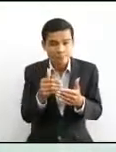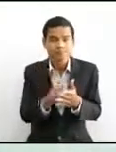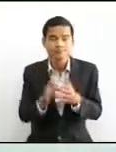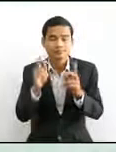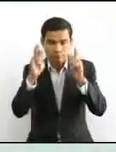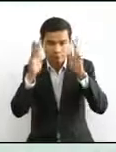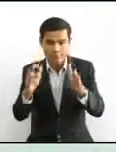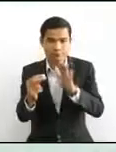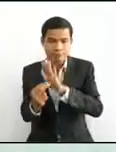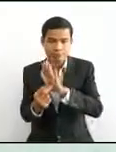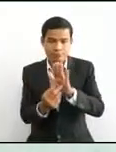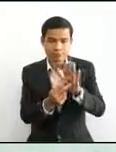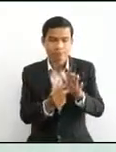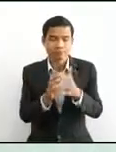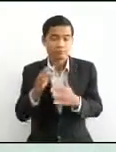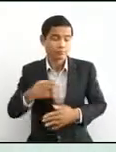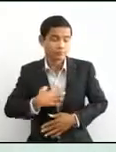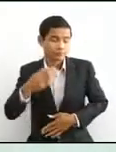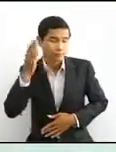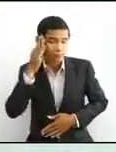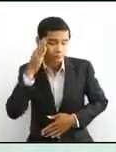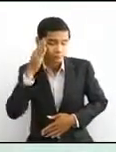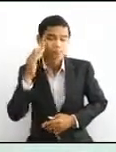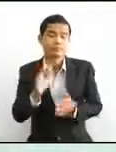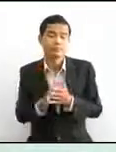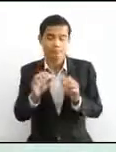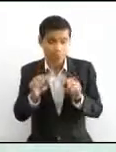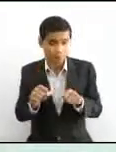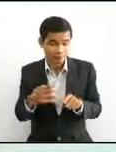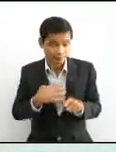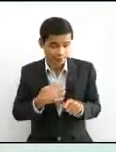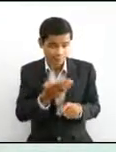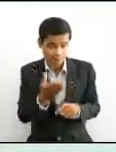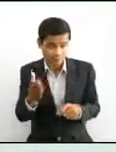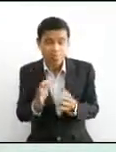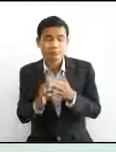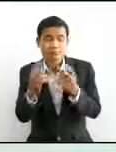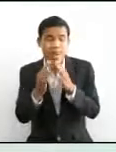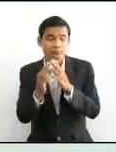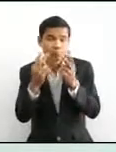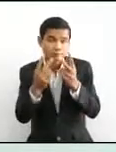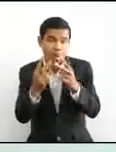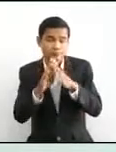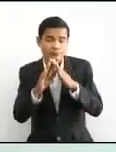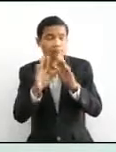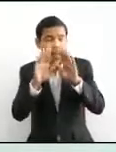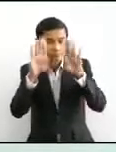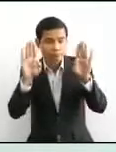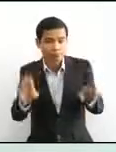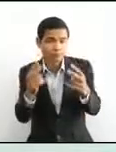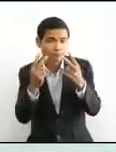ấy mọc bằng hàng cầu nó con chẳng đăng hết cha và con chỉ chẳng đăng mình chẳng hết chẳng mới ta nè kêu miền là quay vô mọc bằng hàng cầu